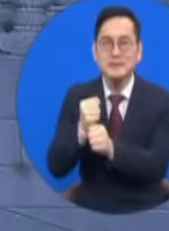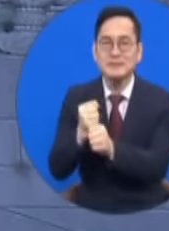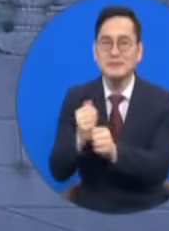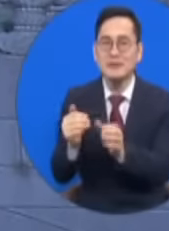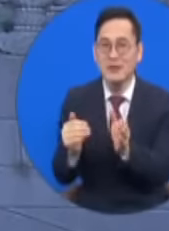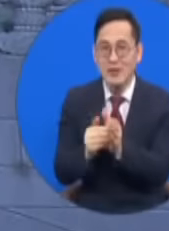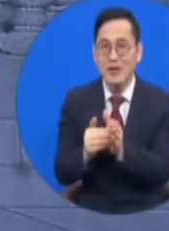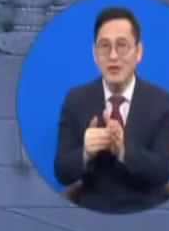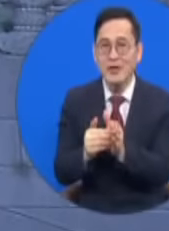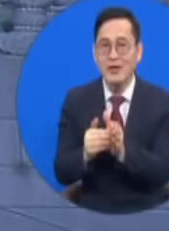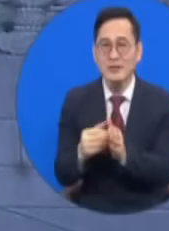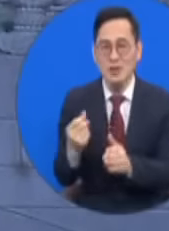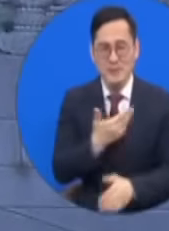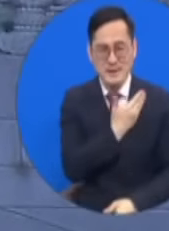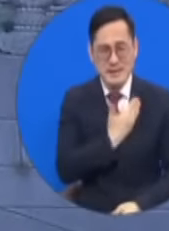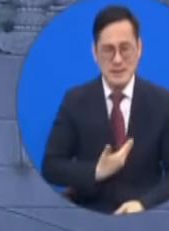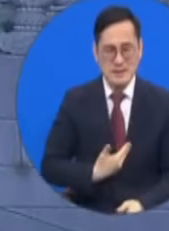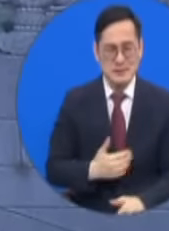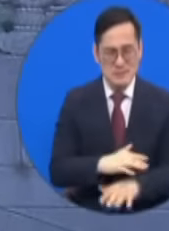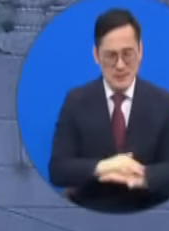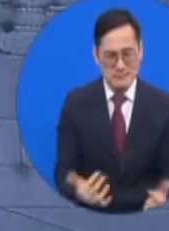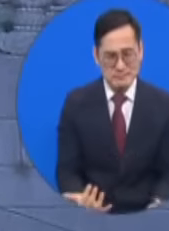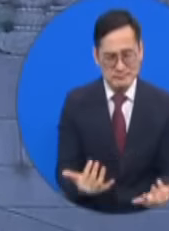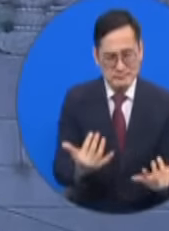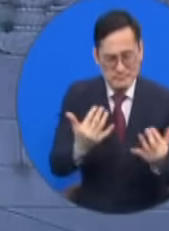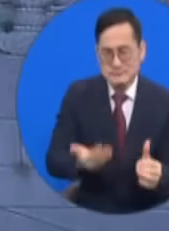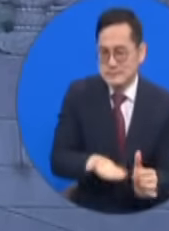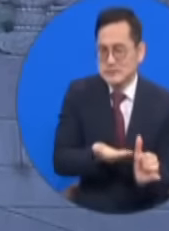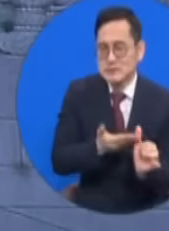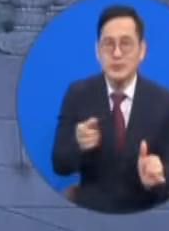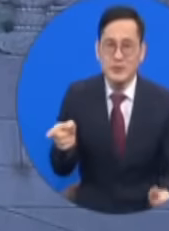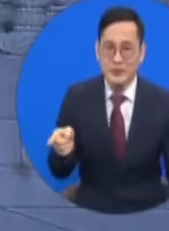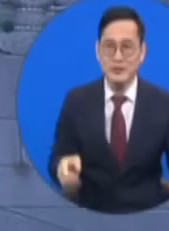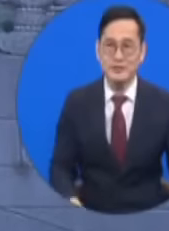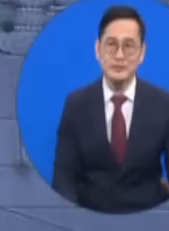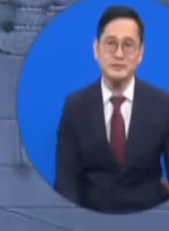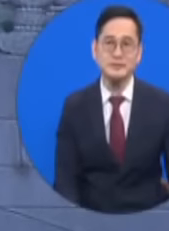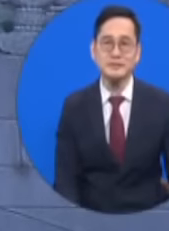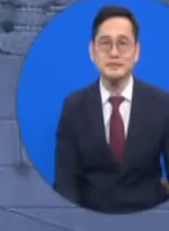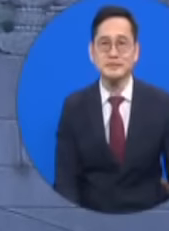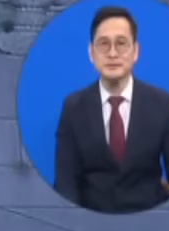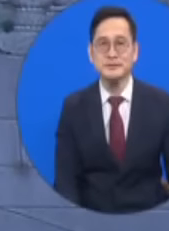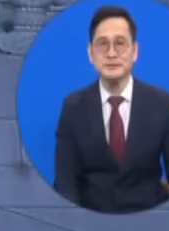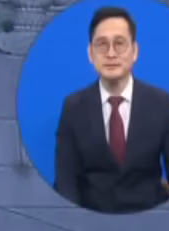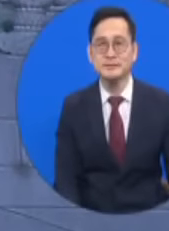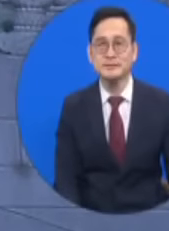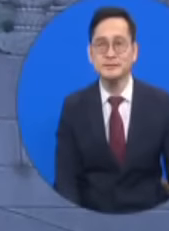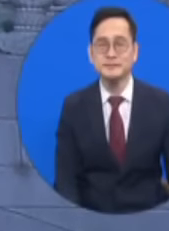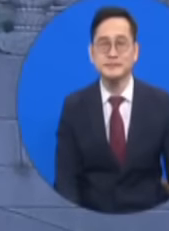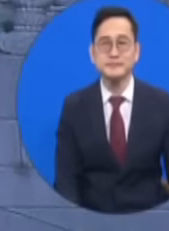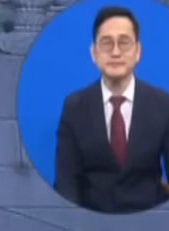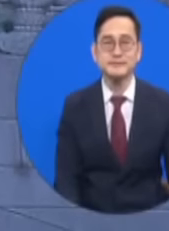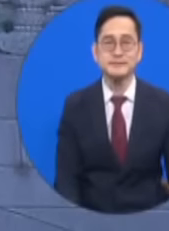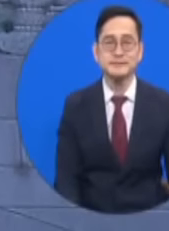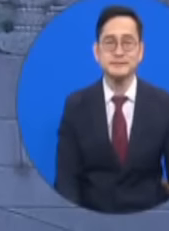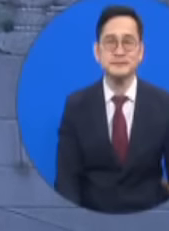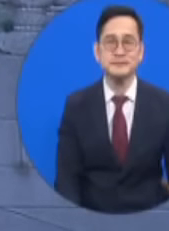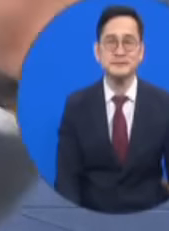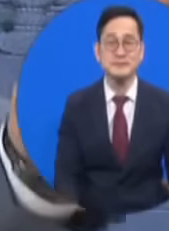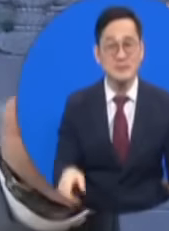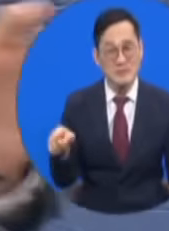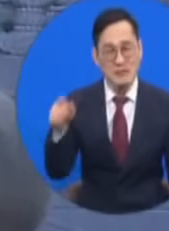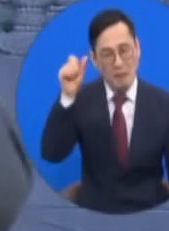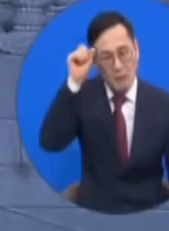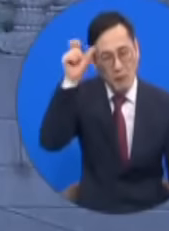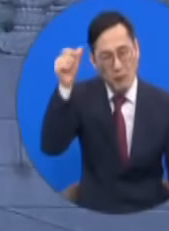당대의 수많은 제자들을 배출해낸 동양의 아리스토텔레스. 예, 비유되는 퇴계 이황에 좋은 점들이